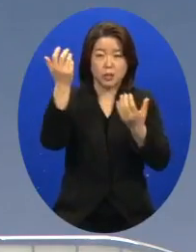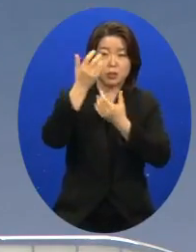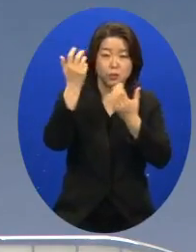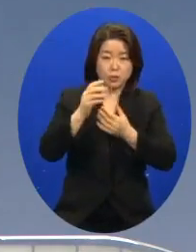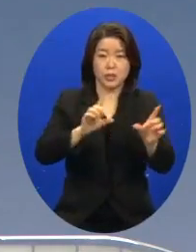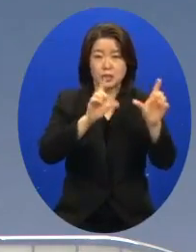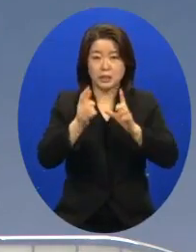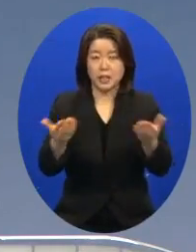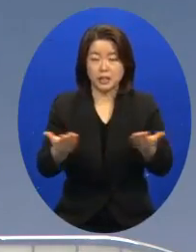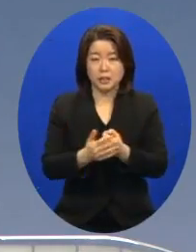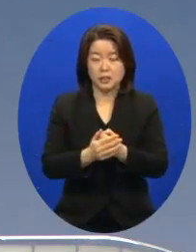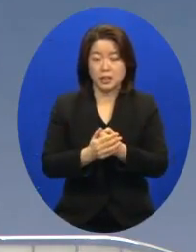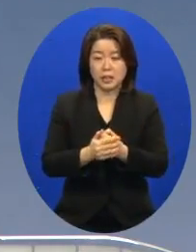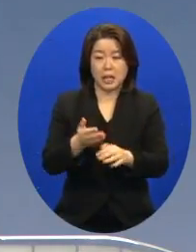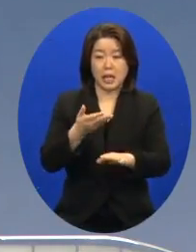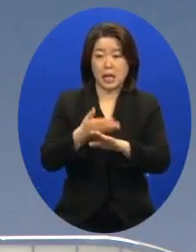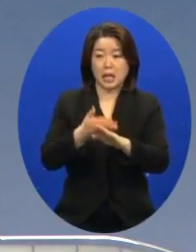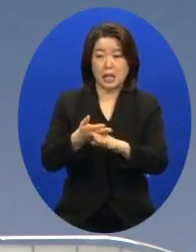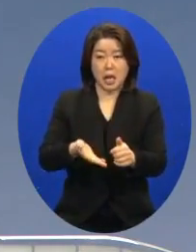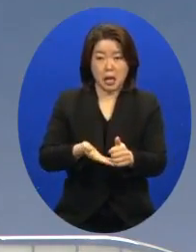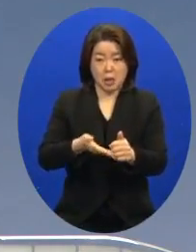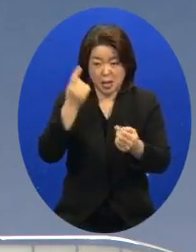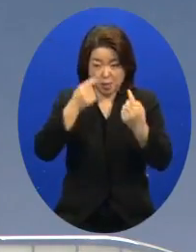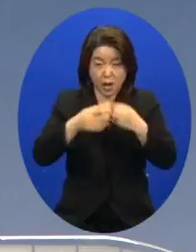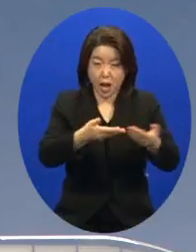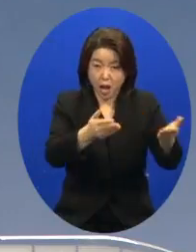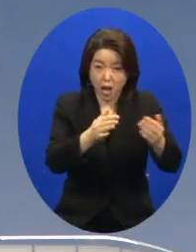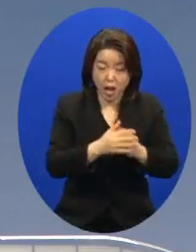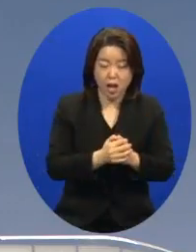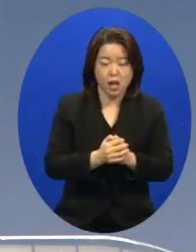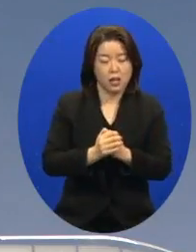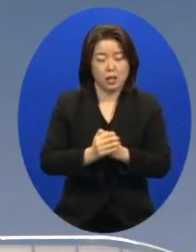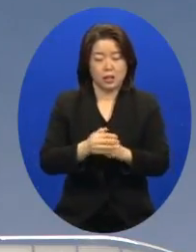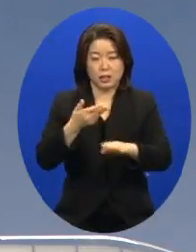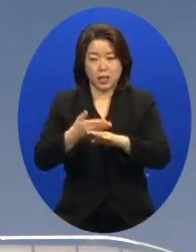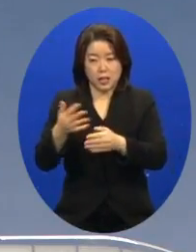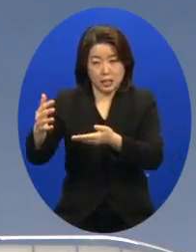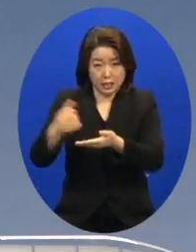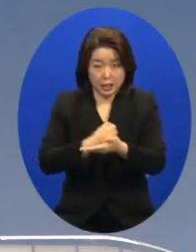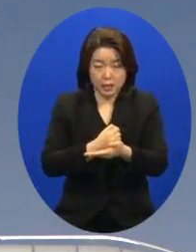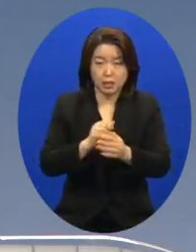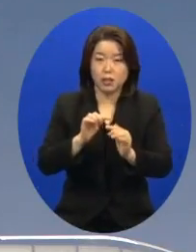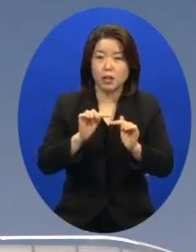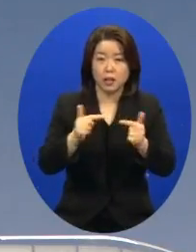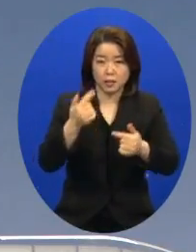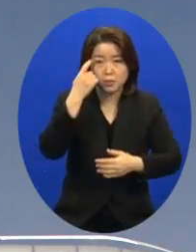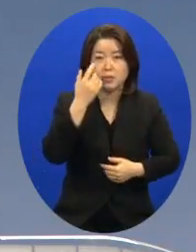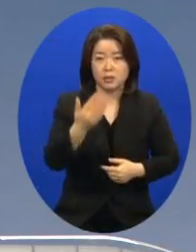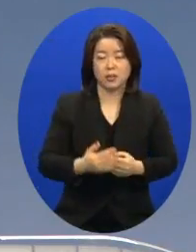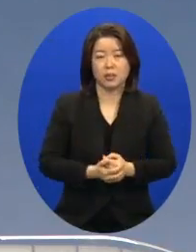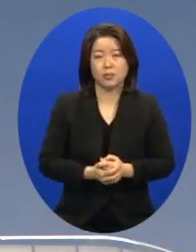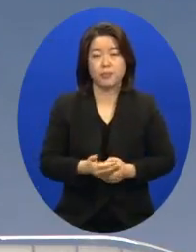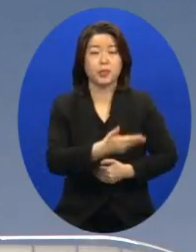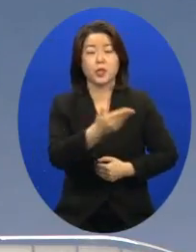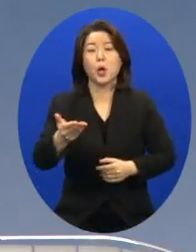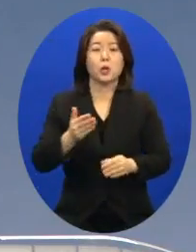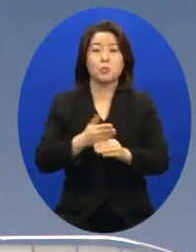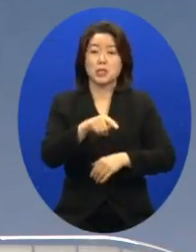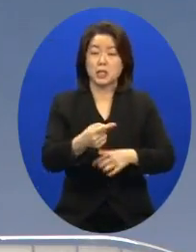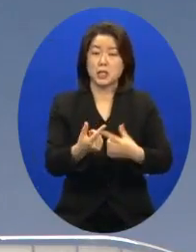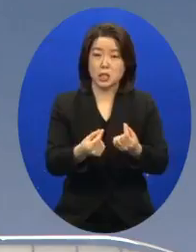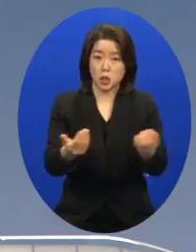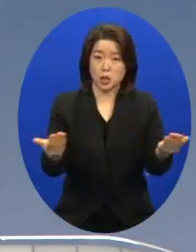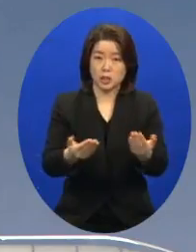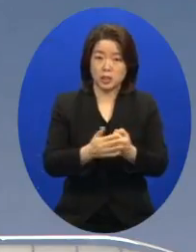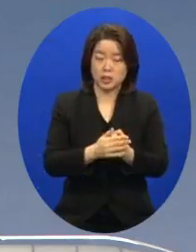사릉 남을 중 상하는 일 남의 것을 약탈 하지는 않습니까 여러분 중에 이런 일이